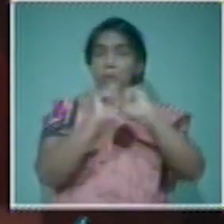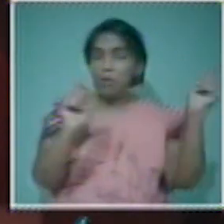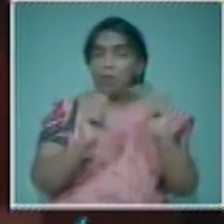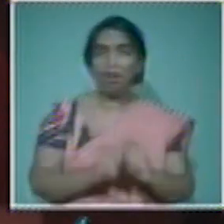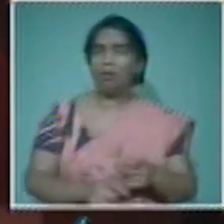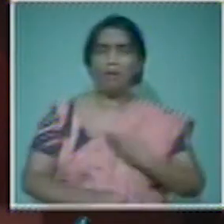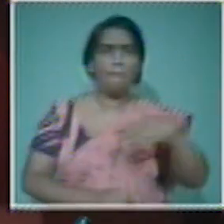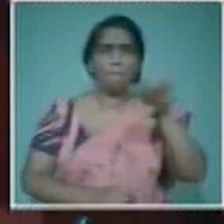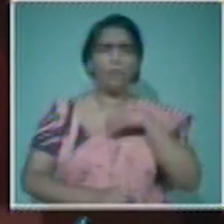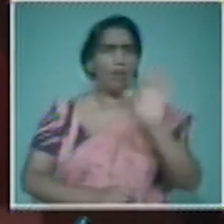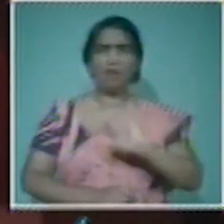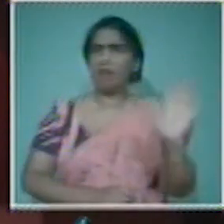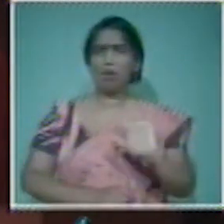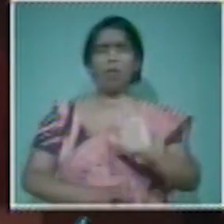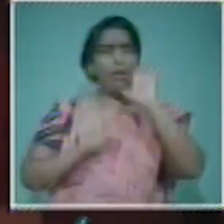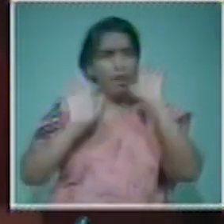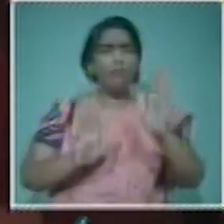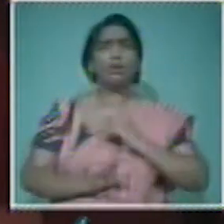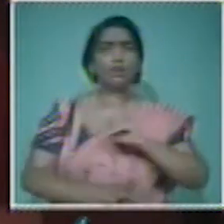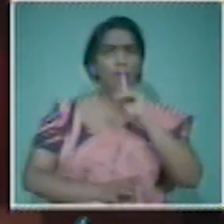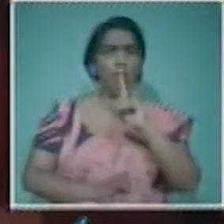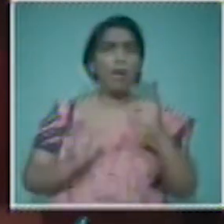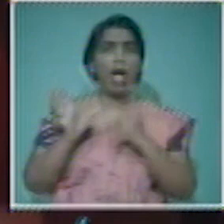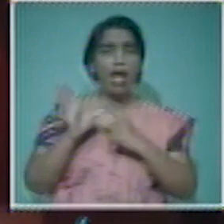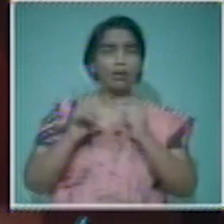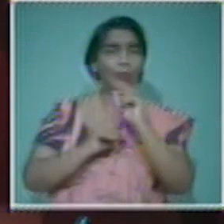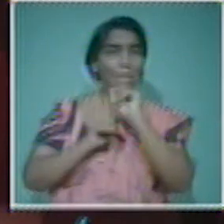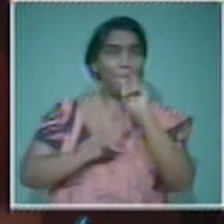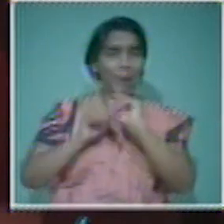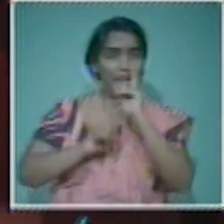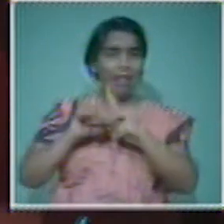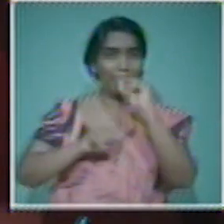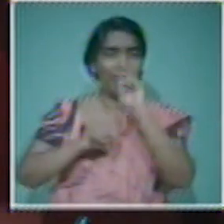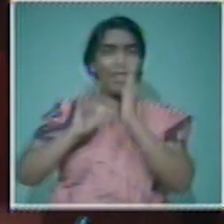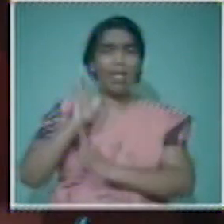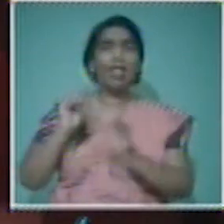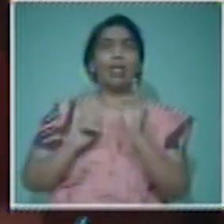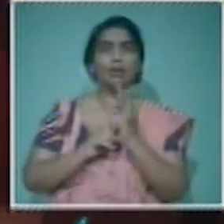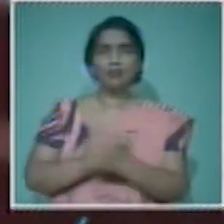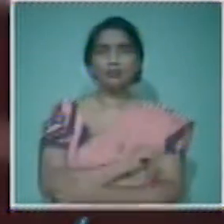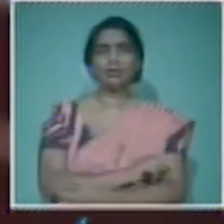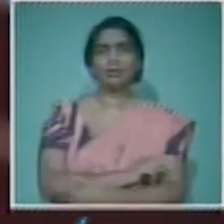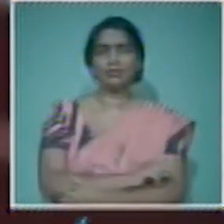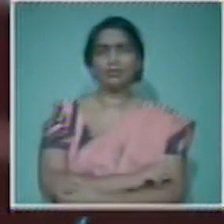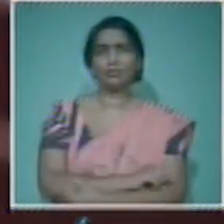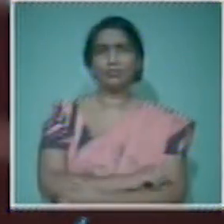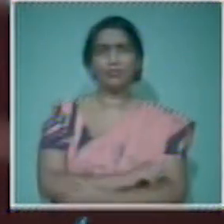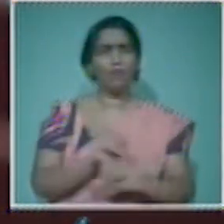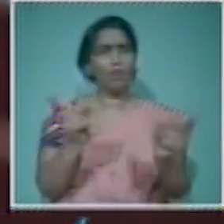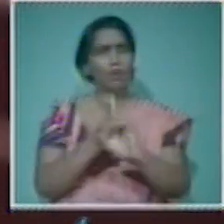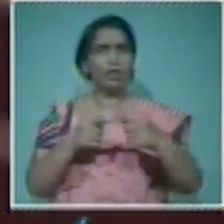tapi ekan gana he, namut mama ahane, atu korela mati tuma, atu korela mati biya kata, pertanda tete di rutai